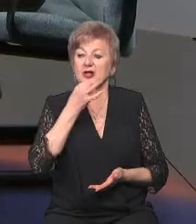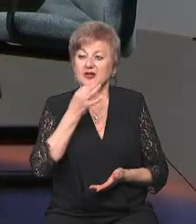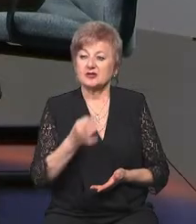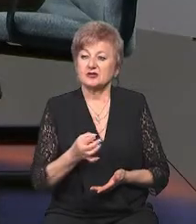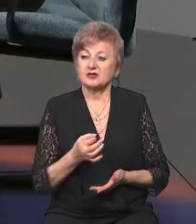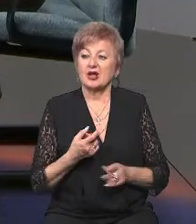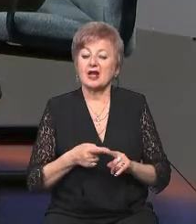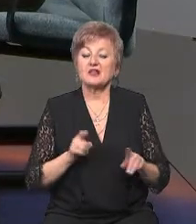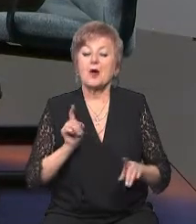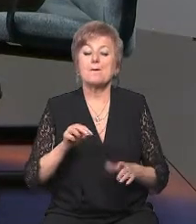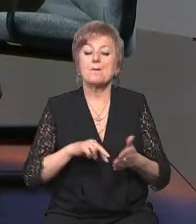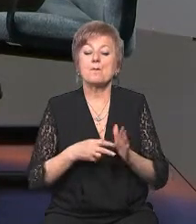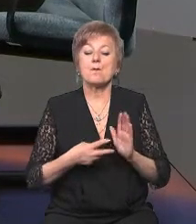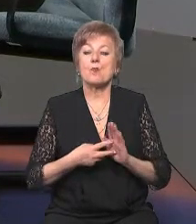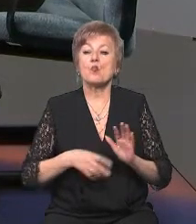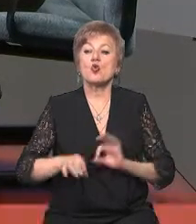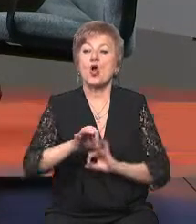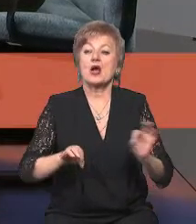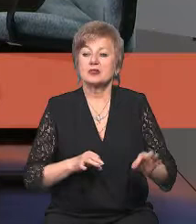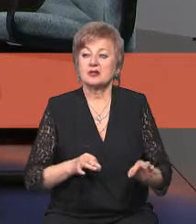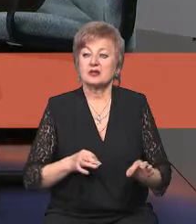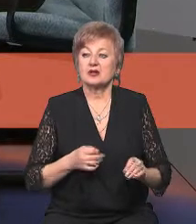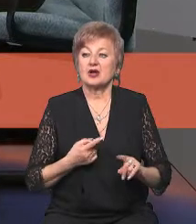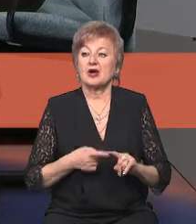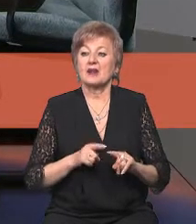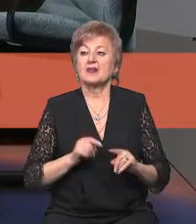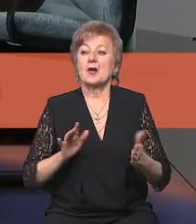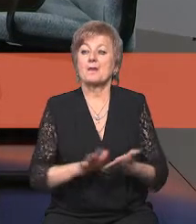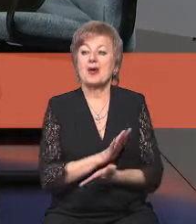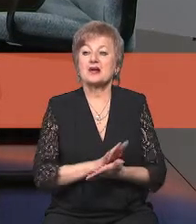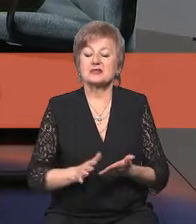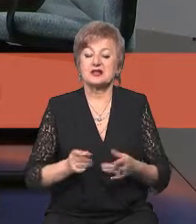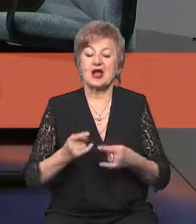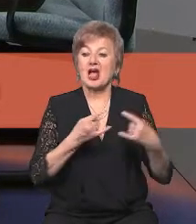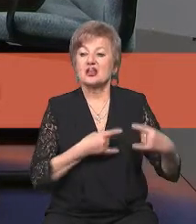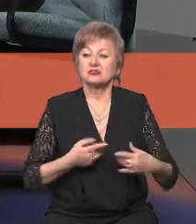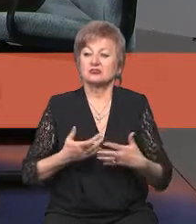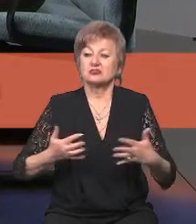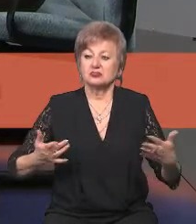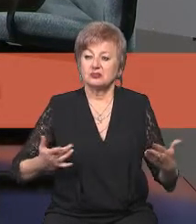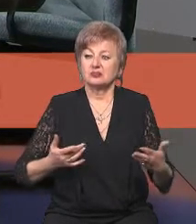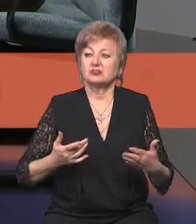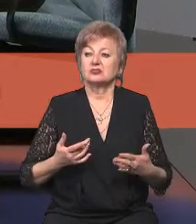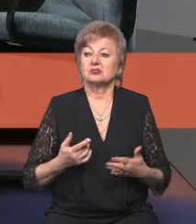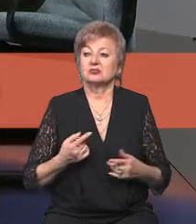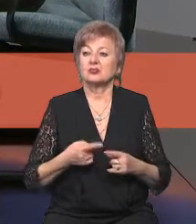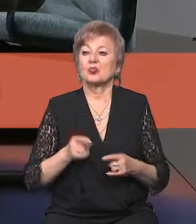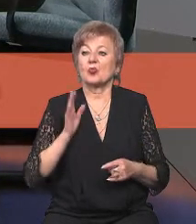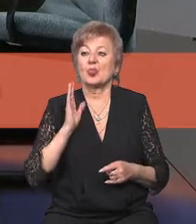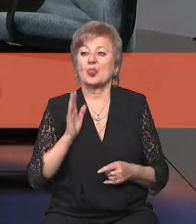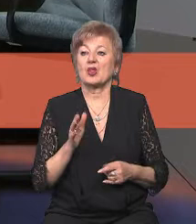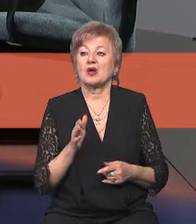був проєкт наразі. І це проєкт «Безкоштовна діагностика» відтермінована. Відтермінований?